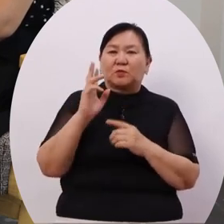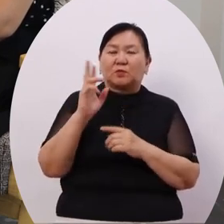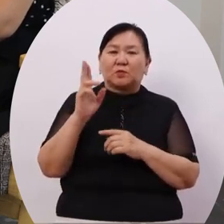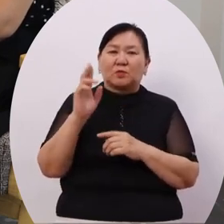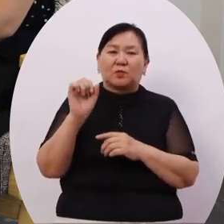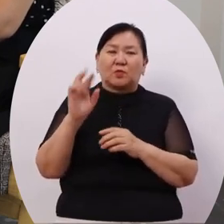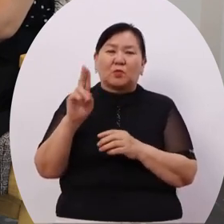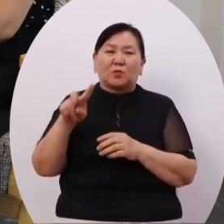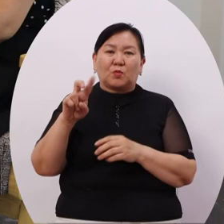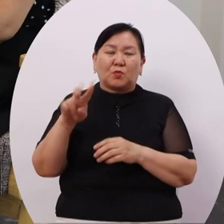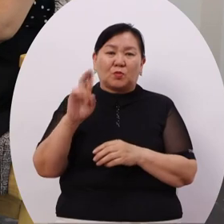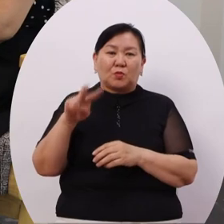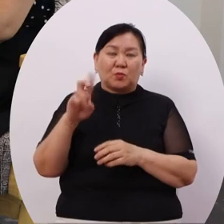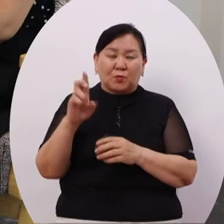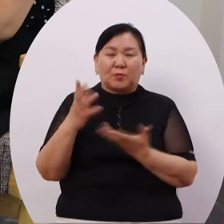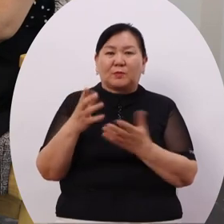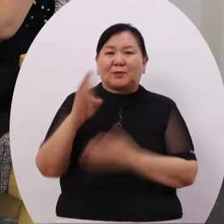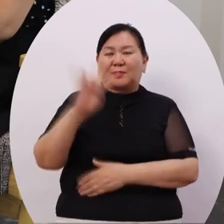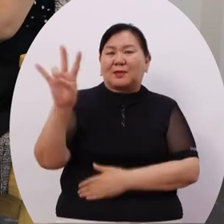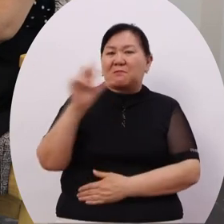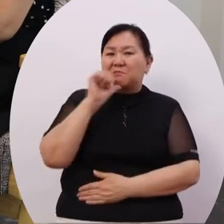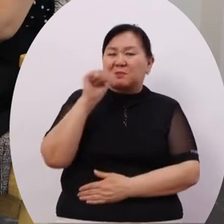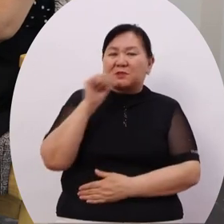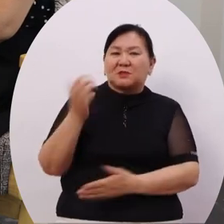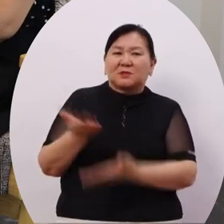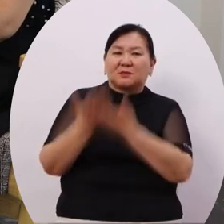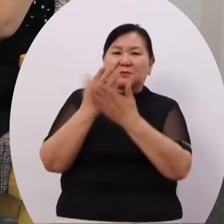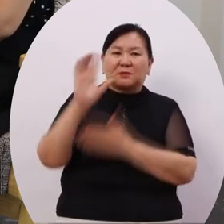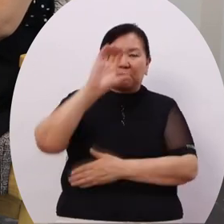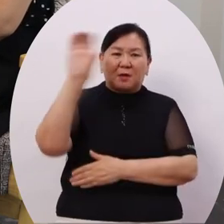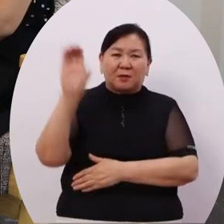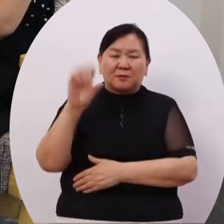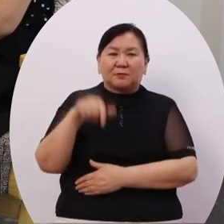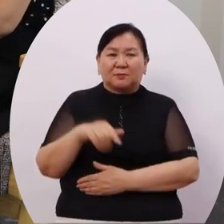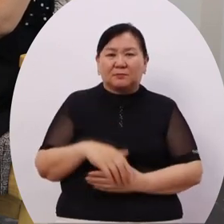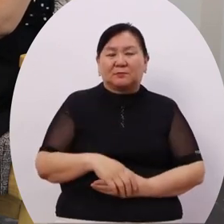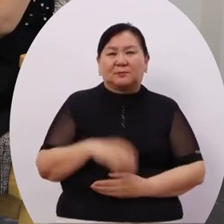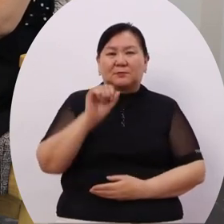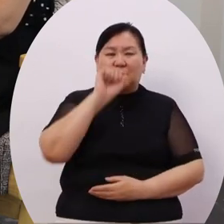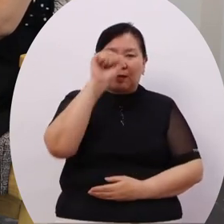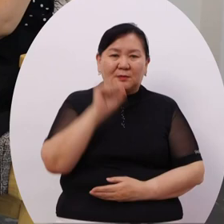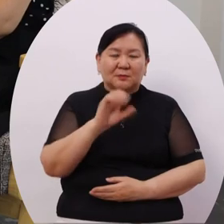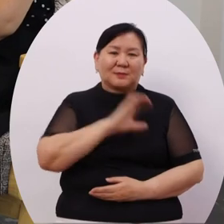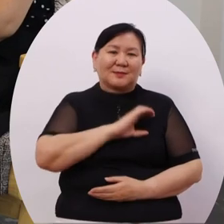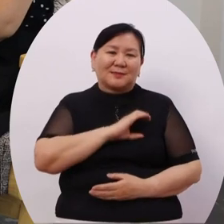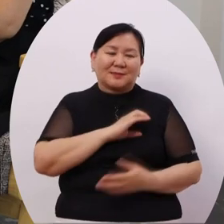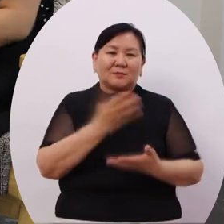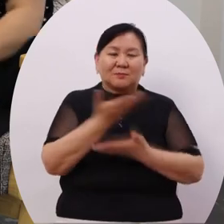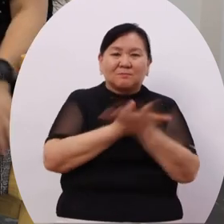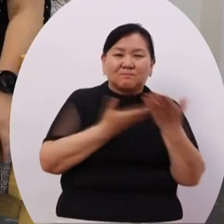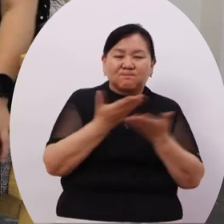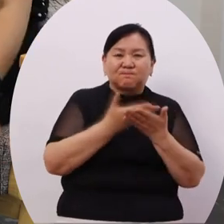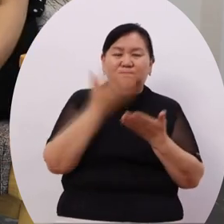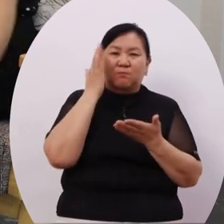социал демократ клуб гэж байдаг юм байна. За тэгээ тэр нь болохоор нам бос дэмжигчдийн юм байгууллага. Хөгжлийн бэрхшээлийн асуудлаар мэтгэлцээ